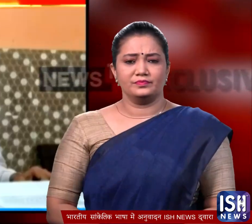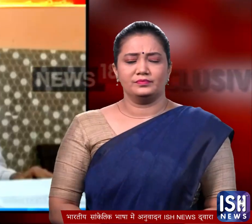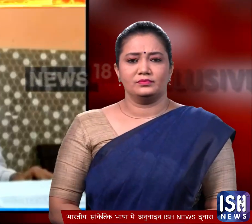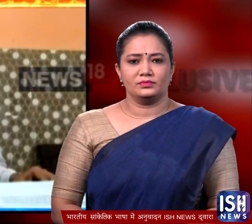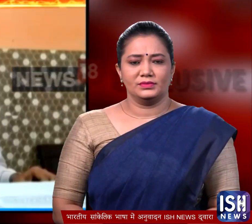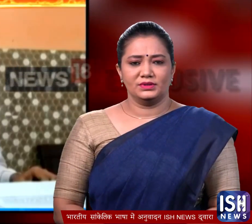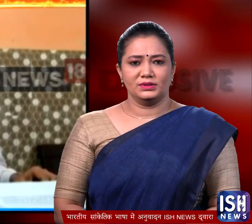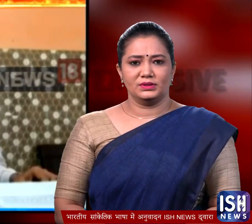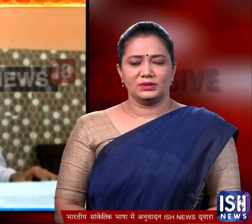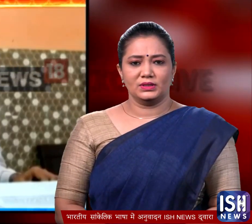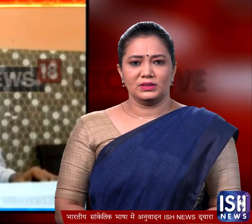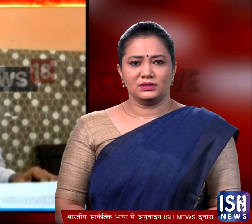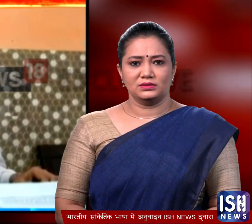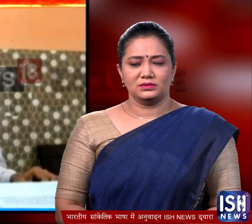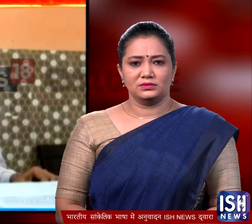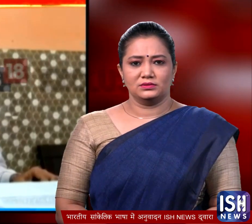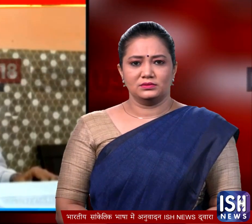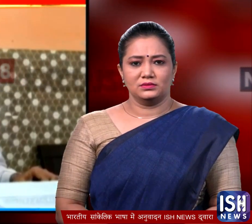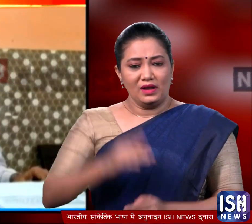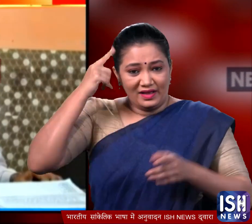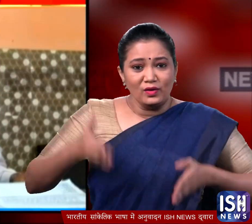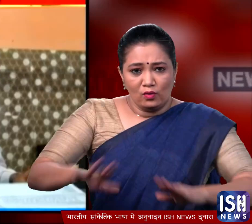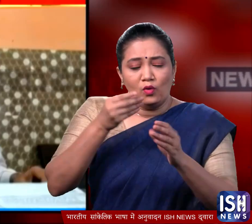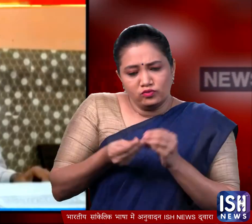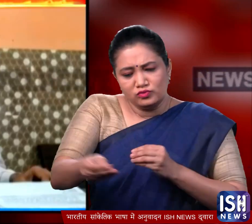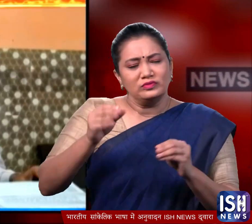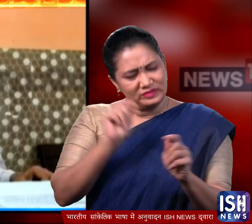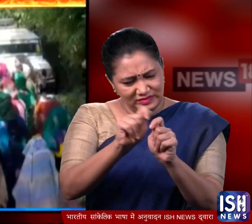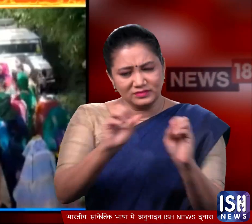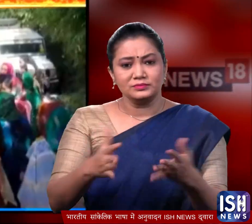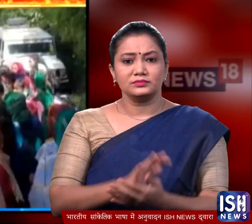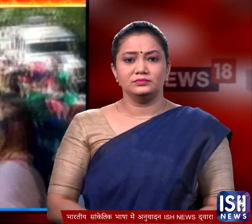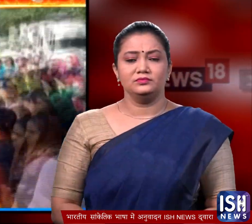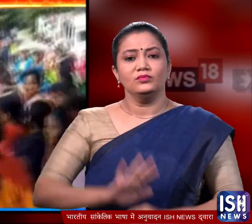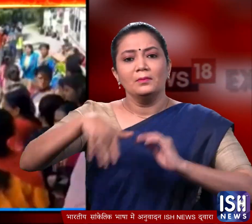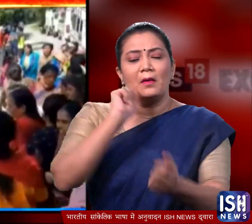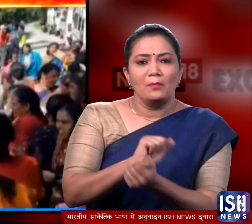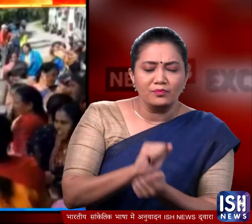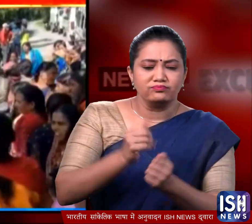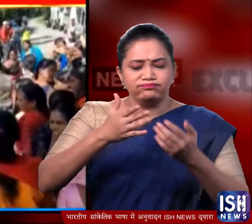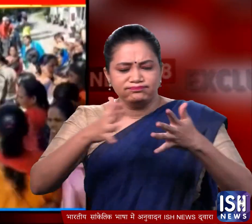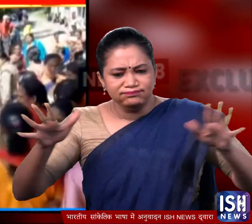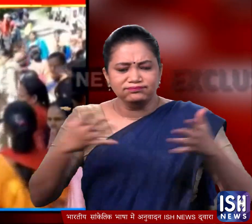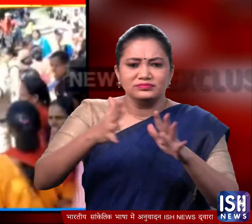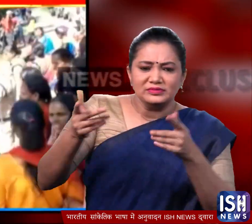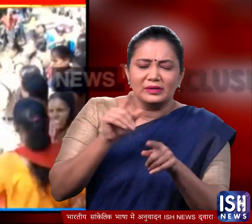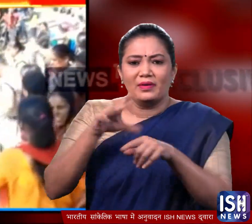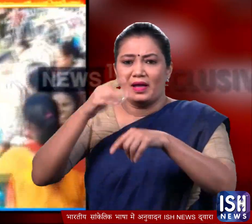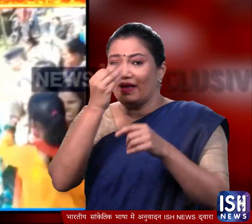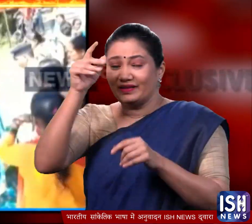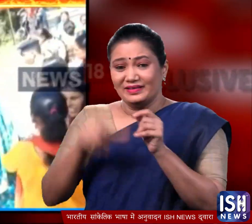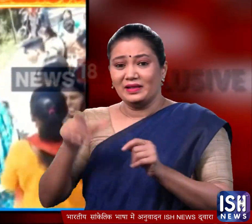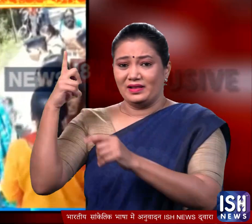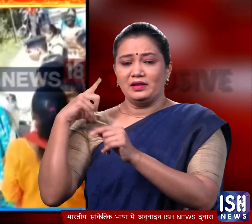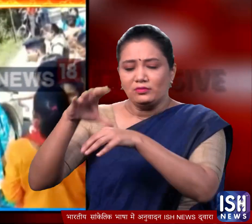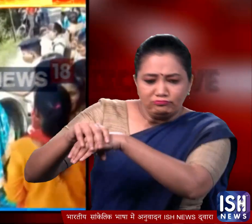जैसे ही उसमें क्लियरेंस मिलेगी तो सड़क का काम प्रारंभ करवा दिया जाएगा। बाद में पुलिस वालों ने भीड़ के बीच से किसी तरह